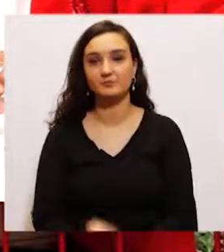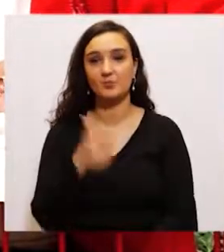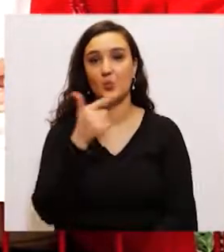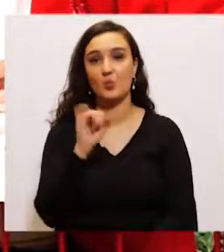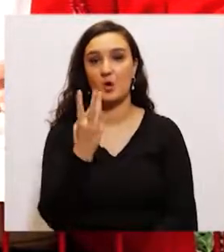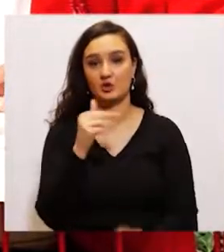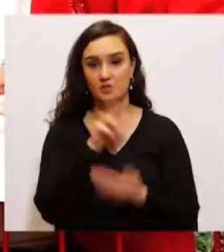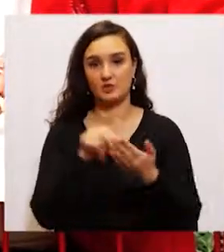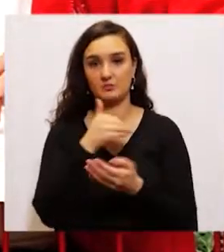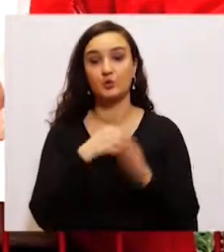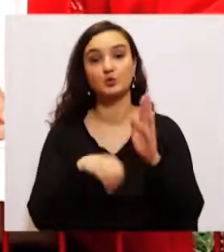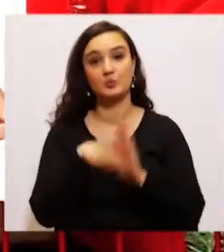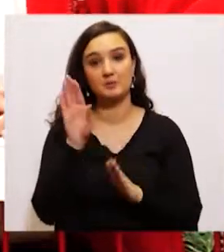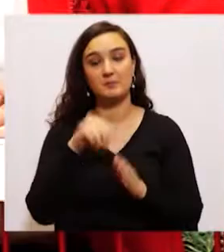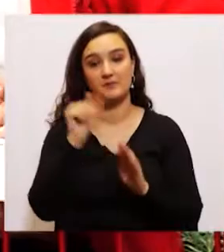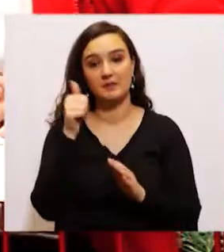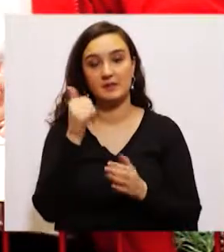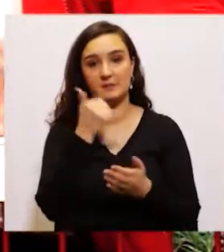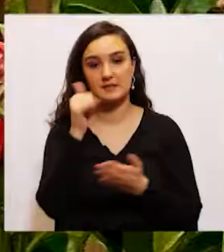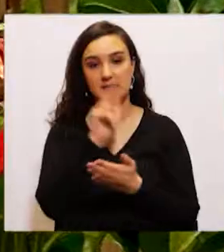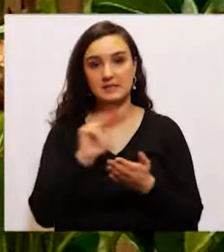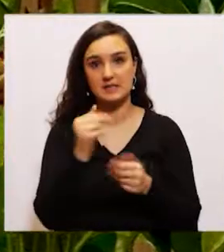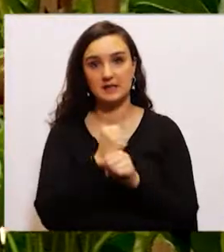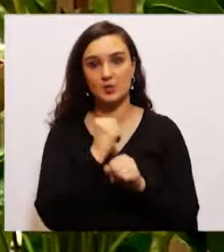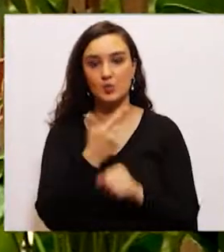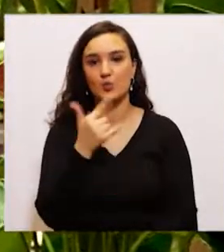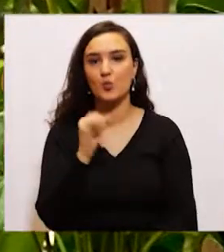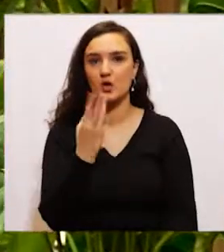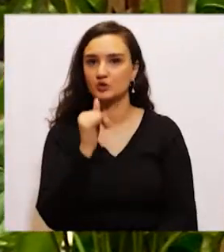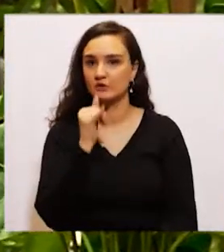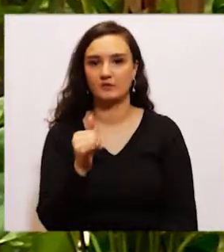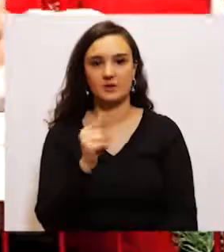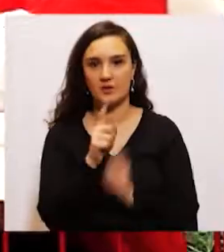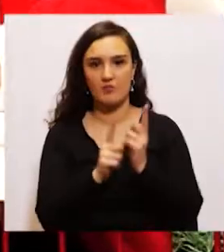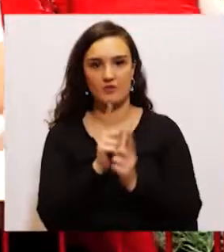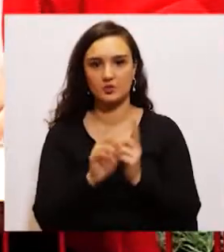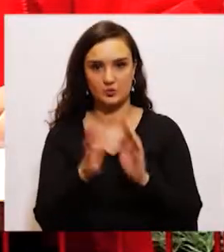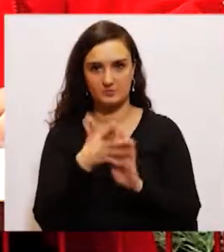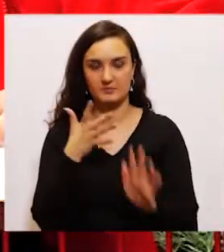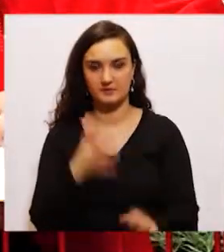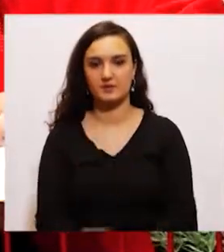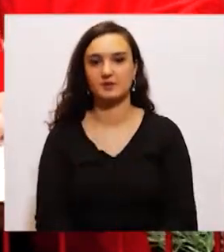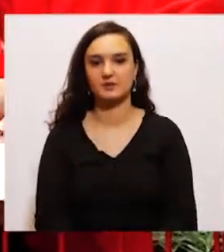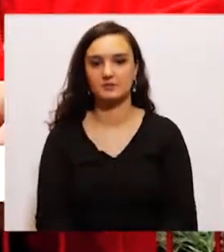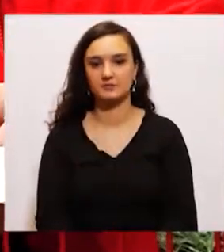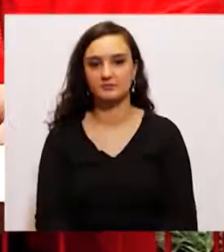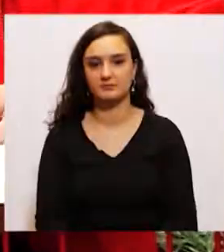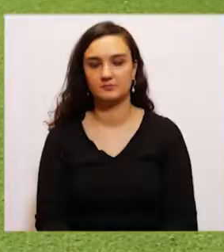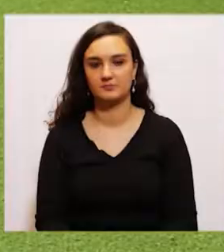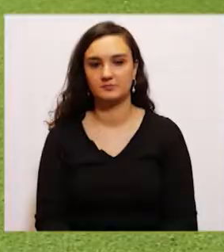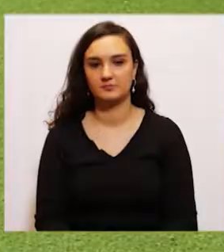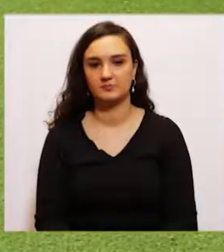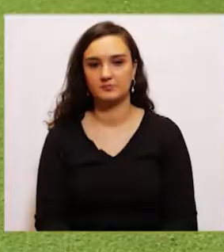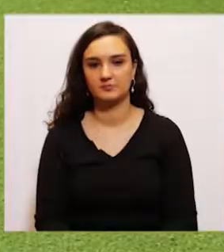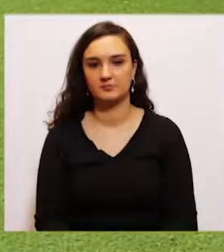მინდა. ჯერ ჯობია რომ პასტელით გააკეთე, რატო იცი გუაშში ვერ გამოვასწორებთ, მიხვდი? რომ გადაგგუებით. ეს მიდი